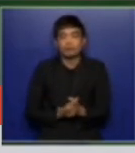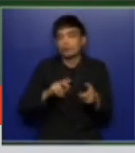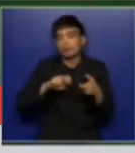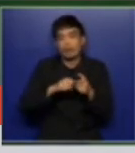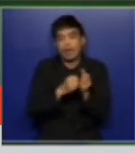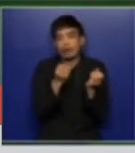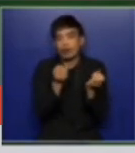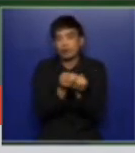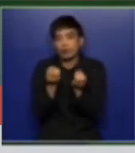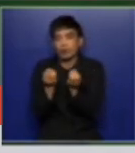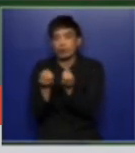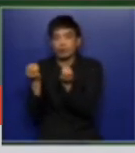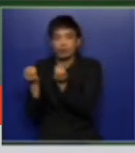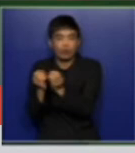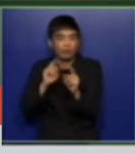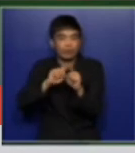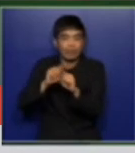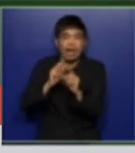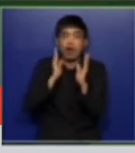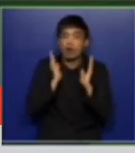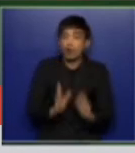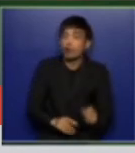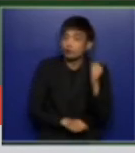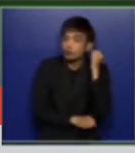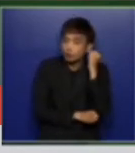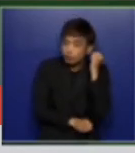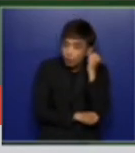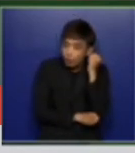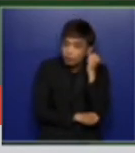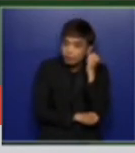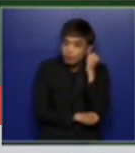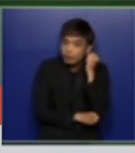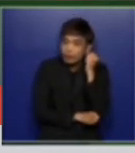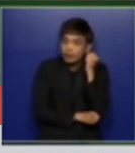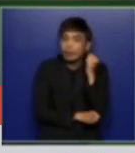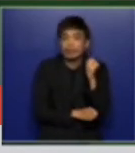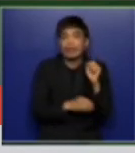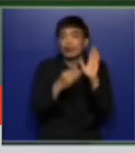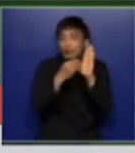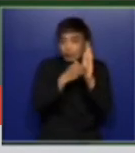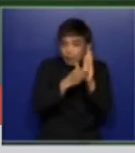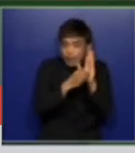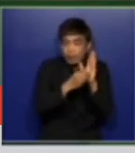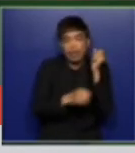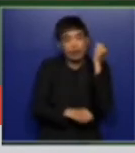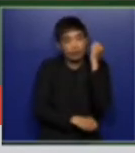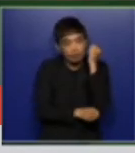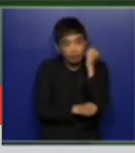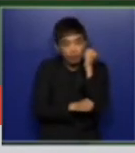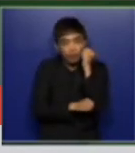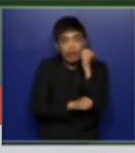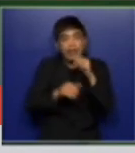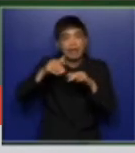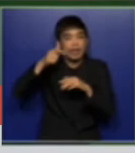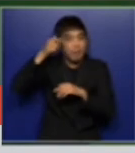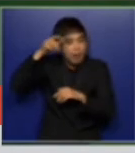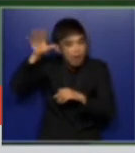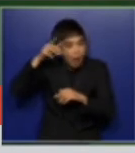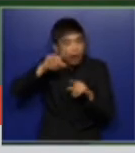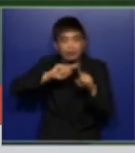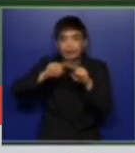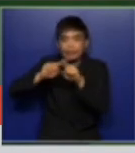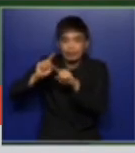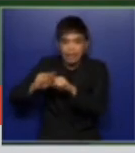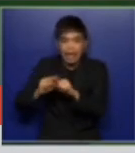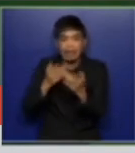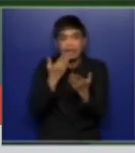าผู้ที่มีรายได้น้อยที่เป็นคนจนในเมืองและคนจนในชนบทต้องขาดรายได้เนื่องจาก